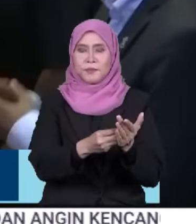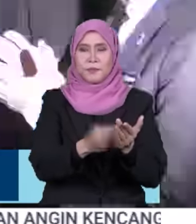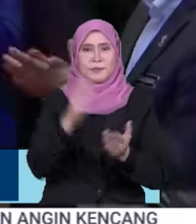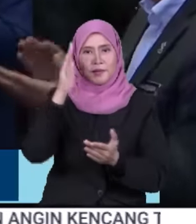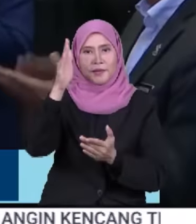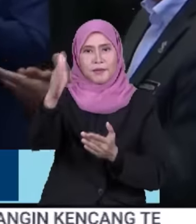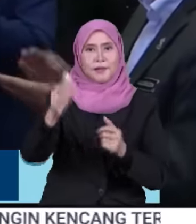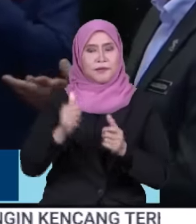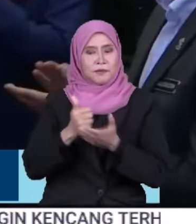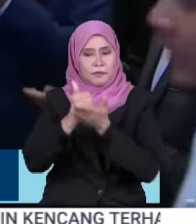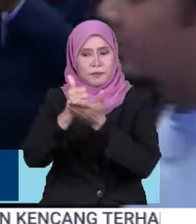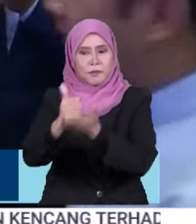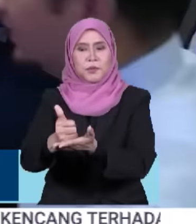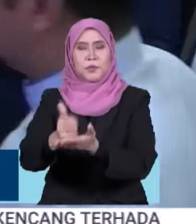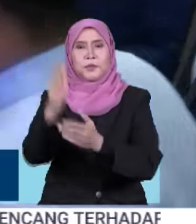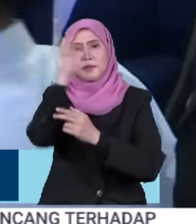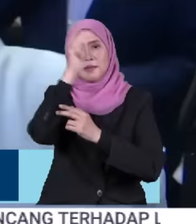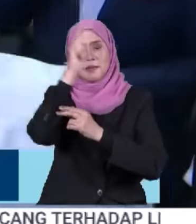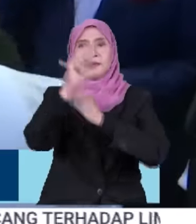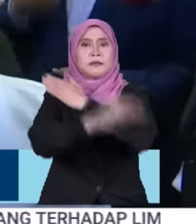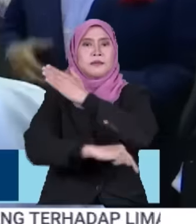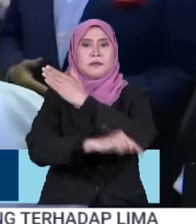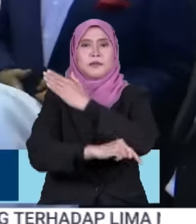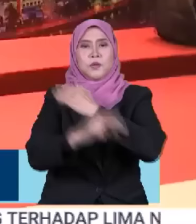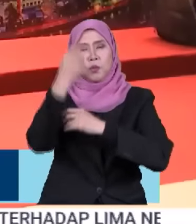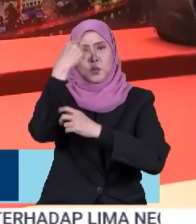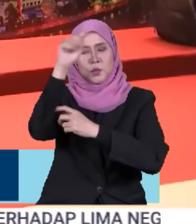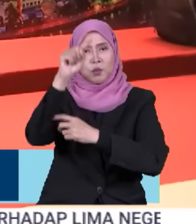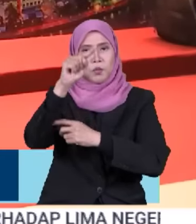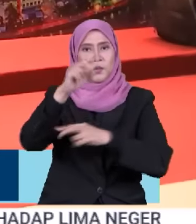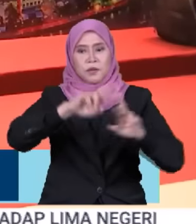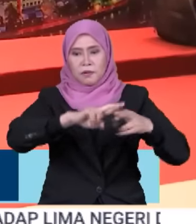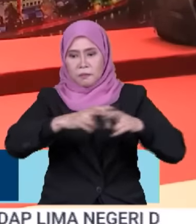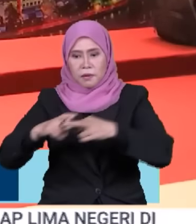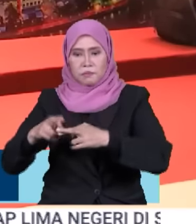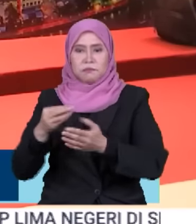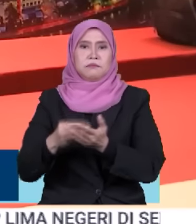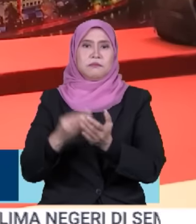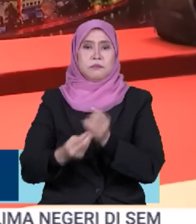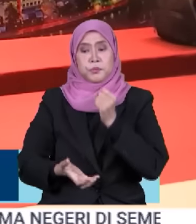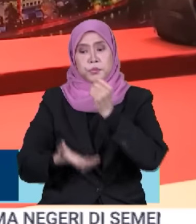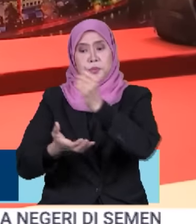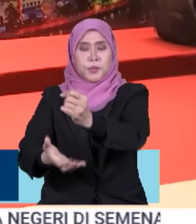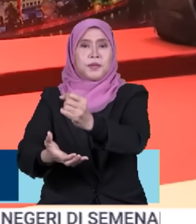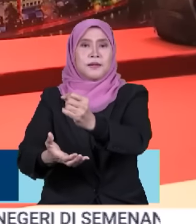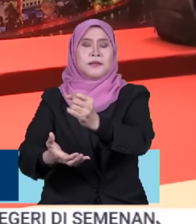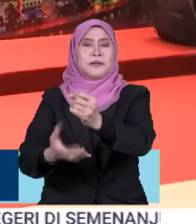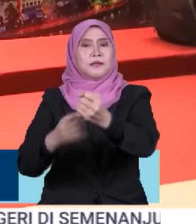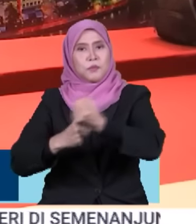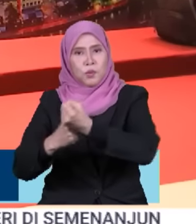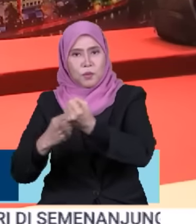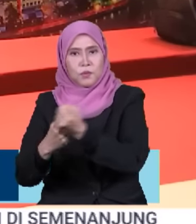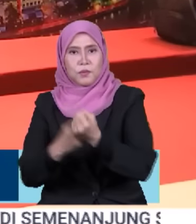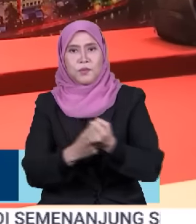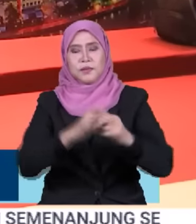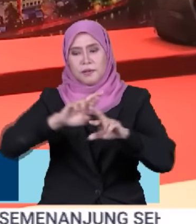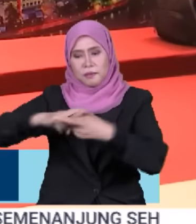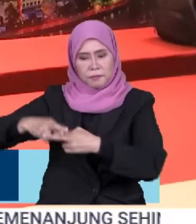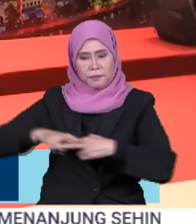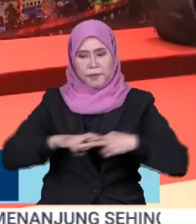akan terus membantu kerajaan negeri untuk mengoptimalkan pemberian yang disalurkan serta menyokong usaha membaik